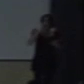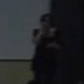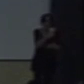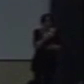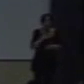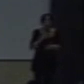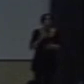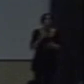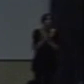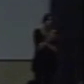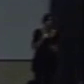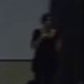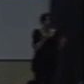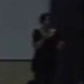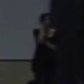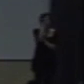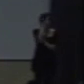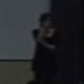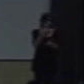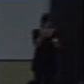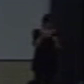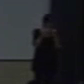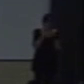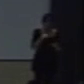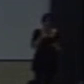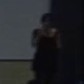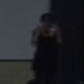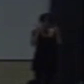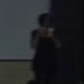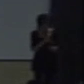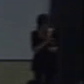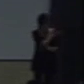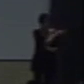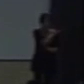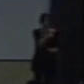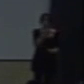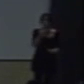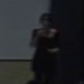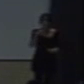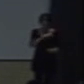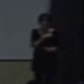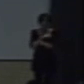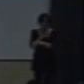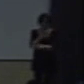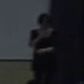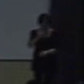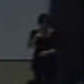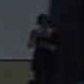m'he preparat, m'agradaria dir que bueno, jo celebro l'exposició de principis que ha fet la Llúcia Oliva, però m'agradaria afegir